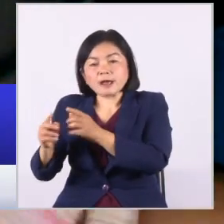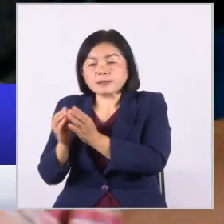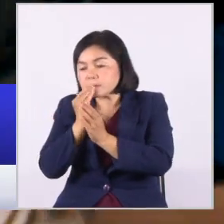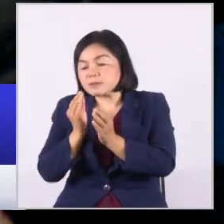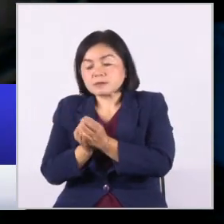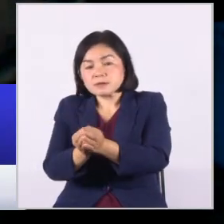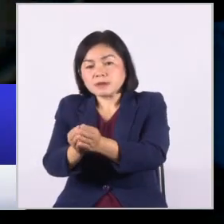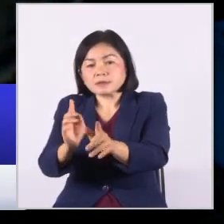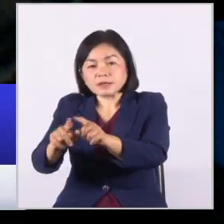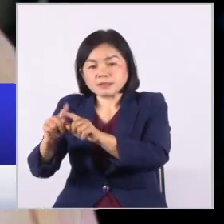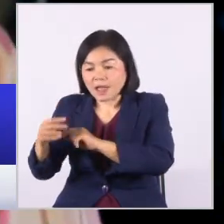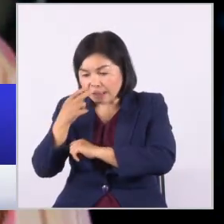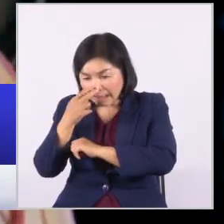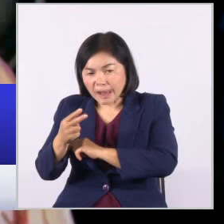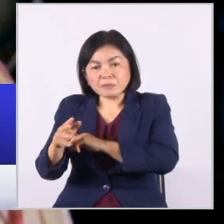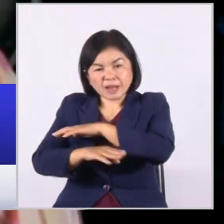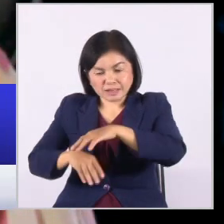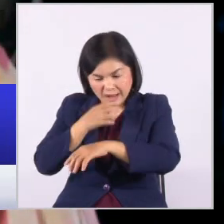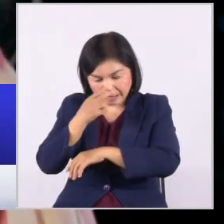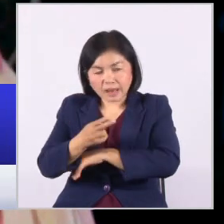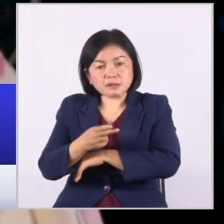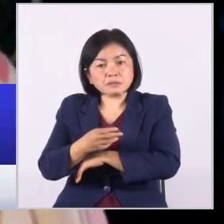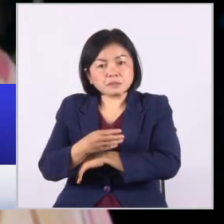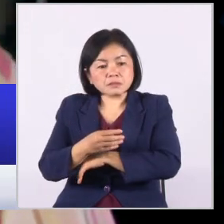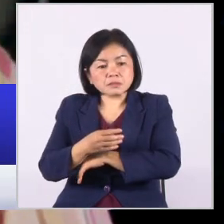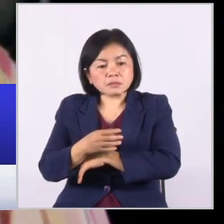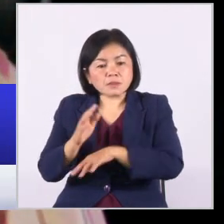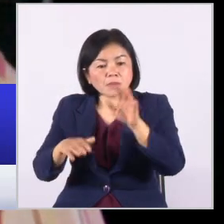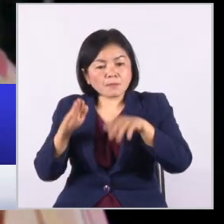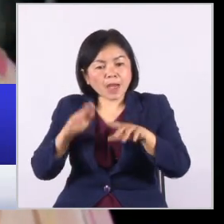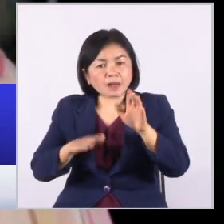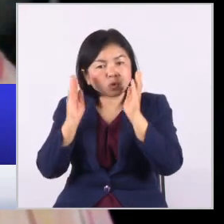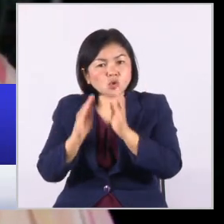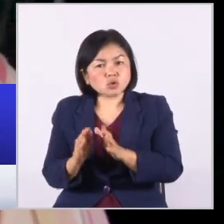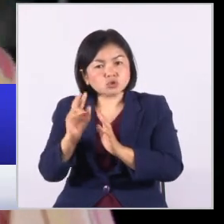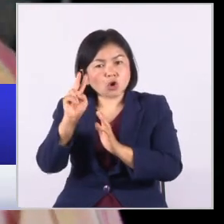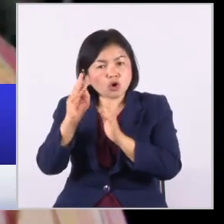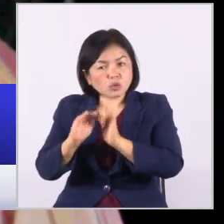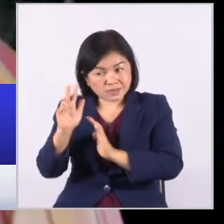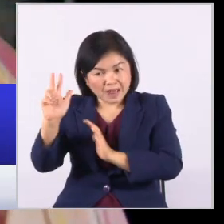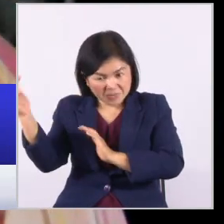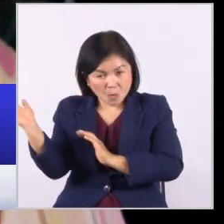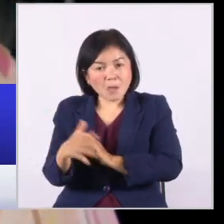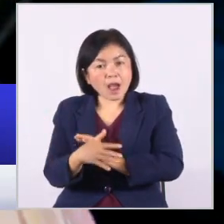ล้วก็ทิ้งจานทิ้งอะไรไว้ให้ร้านข้าวก็เขาได้ยินว่าประมาณ2-3คนเสียบ 2-3คนเลย